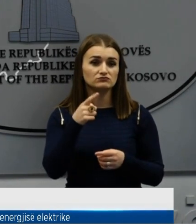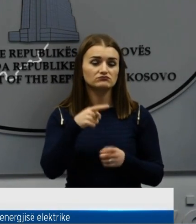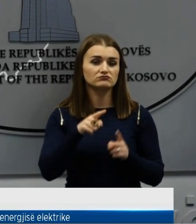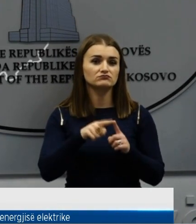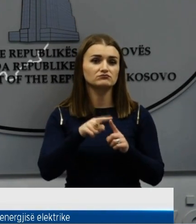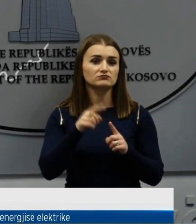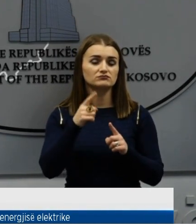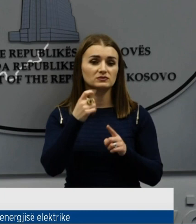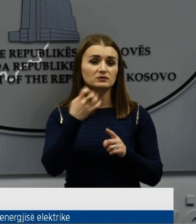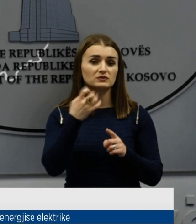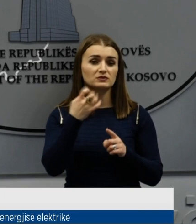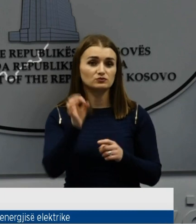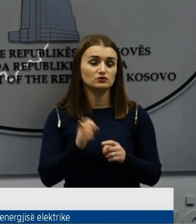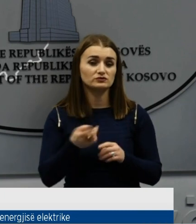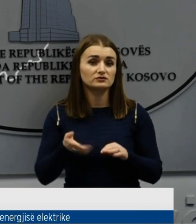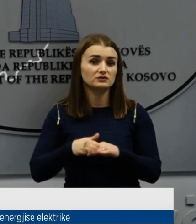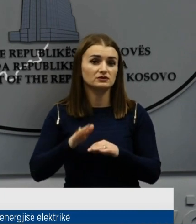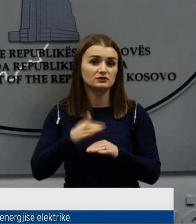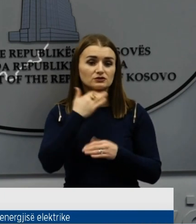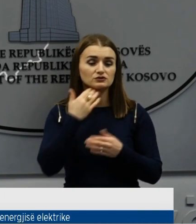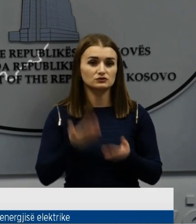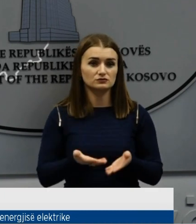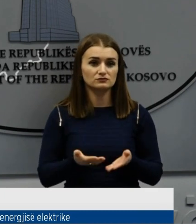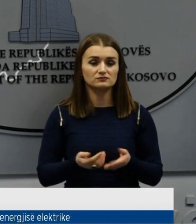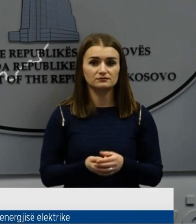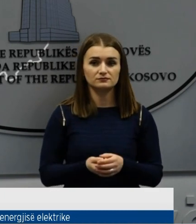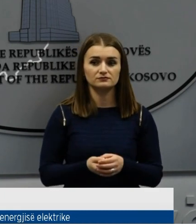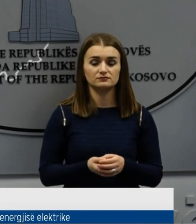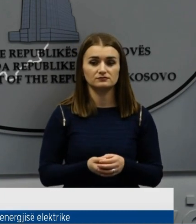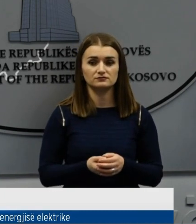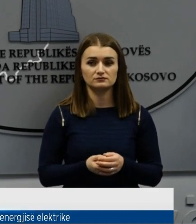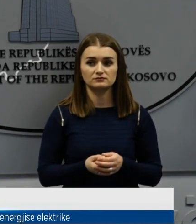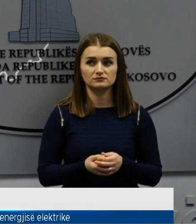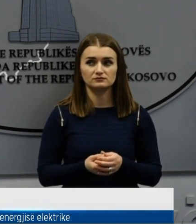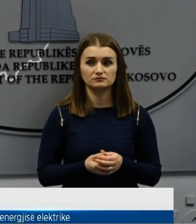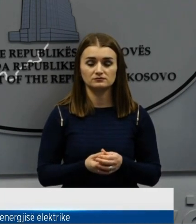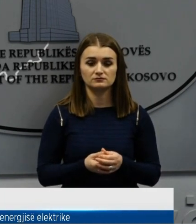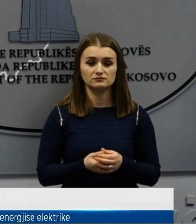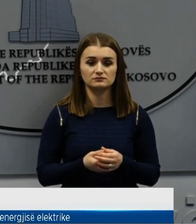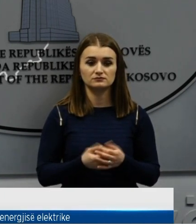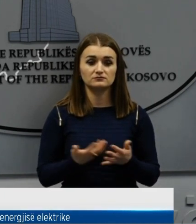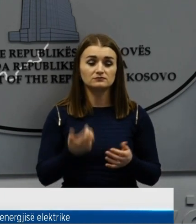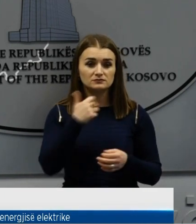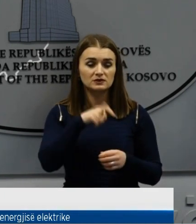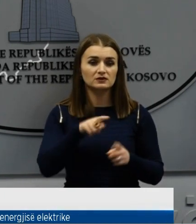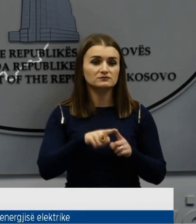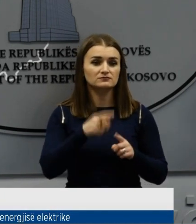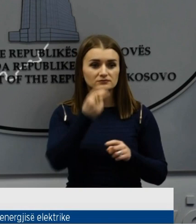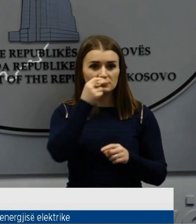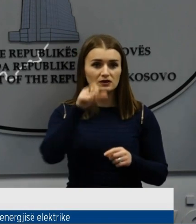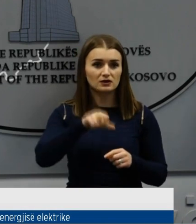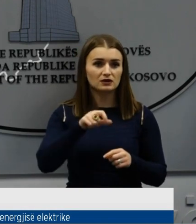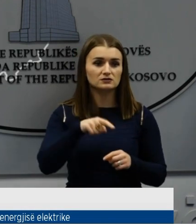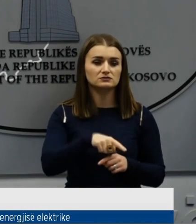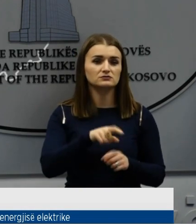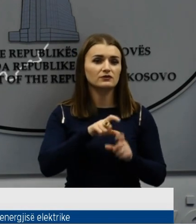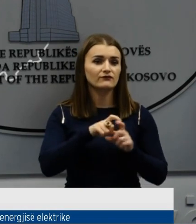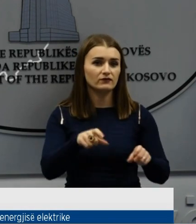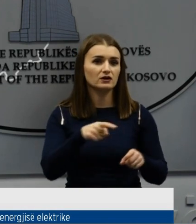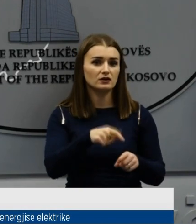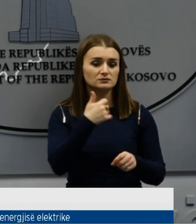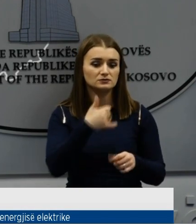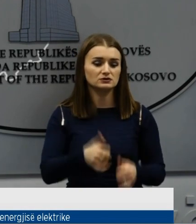se sa çmimi normal. Do të thonë, është pikërisht gazi faktori kryesor për situatën në të cilën gjendemi ne